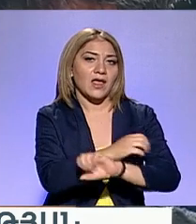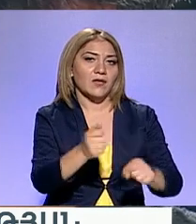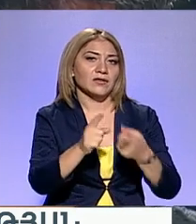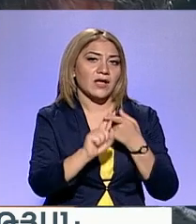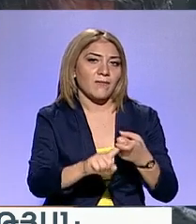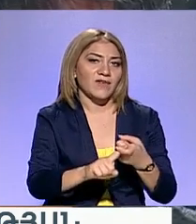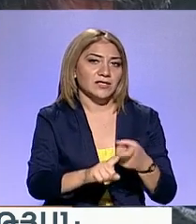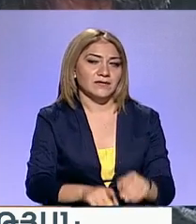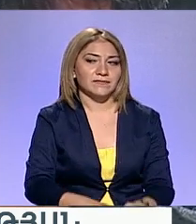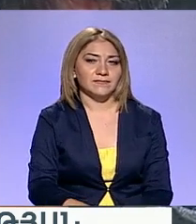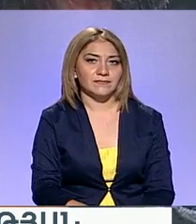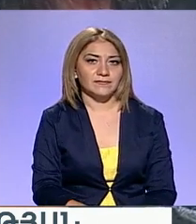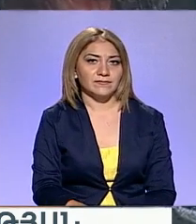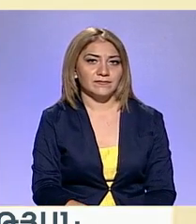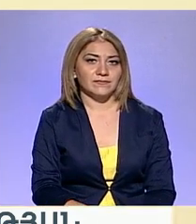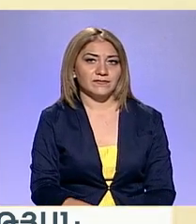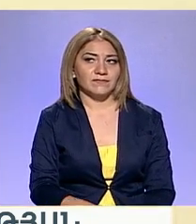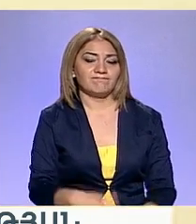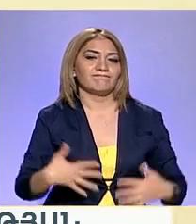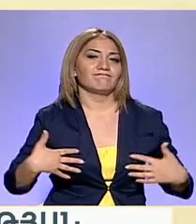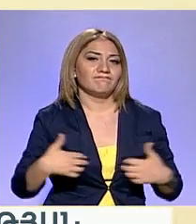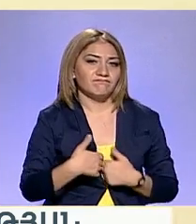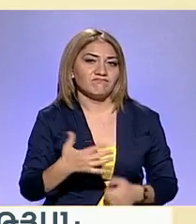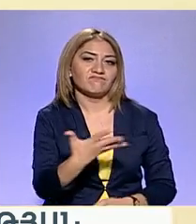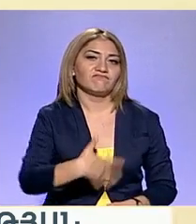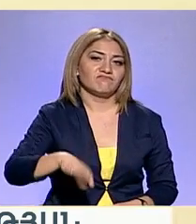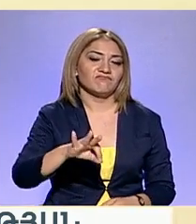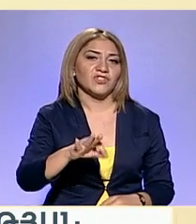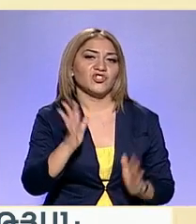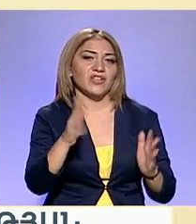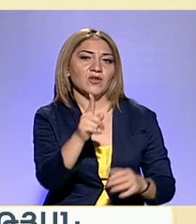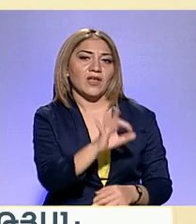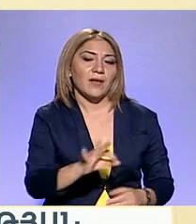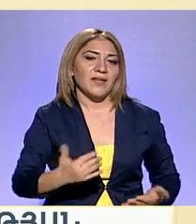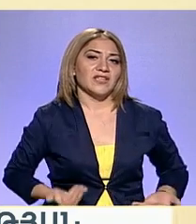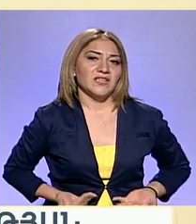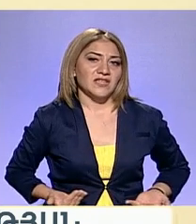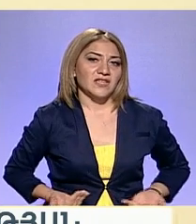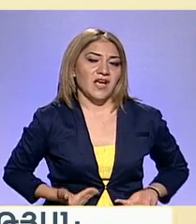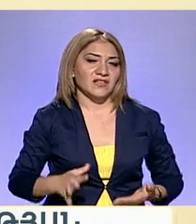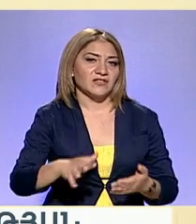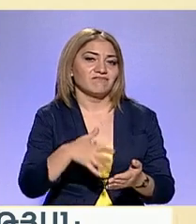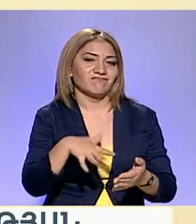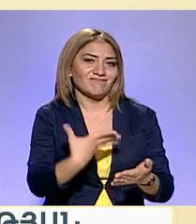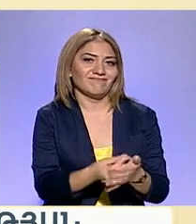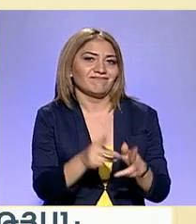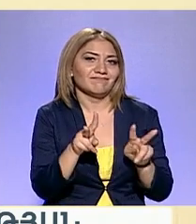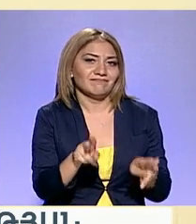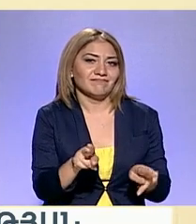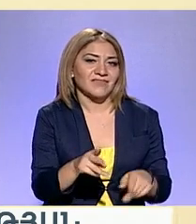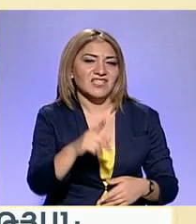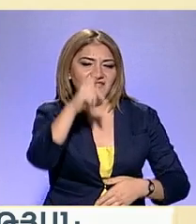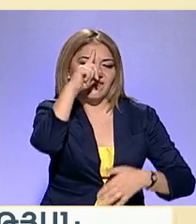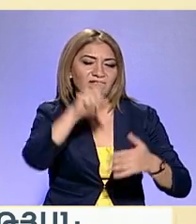և սխրագործությունից, և դժբախտաբար շատերի համար դա սեփական կյանքը արժեցավ։ Եվ ես վստահ եմ, որ